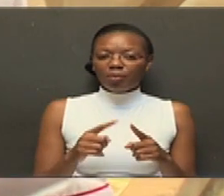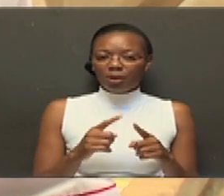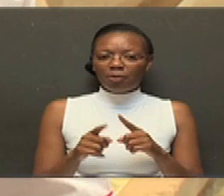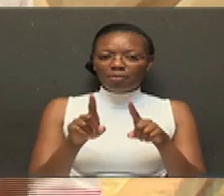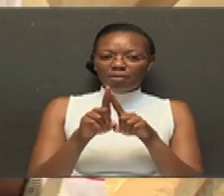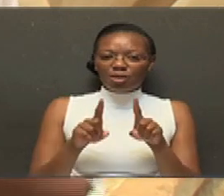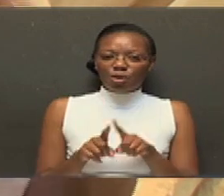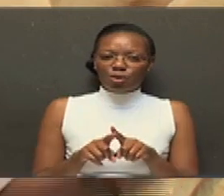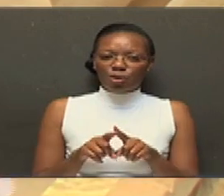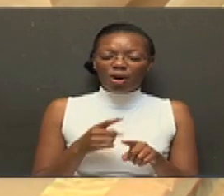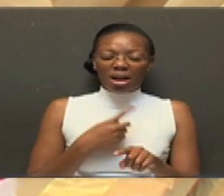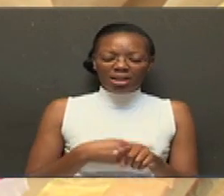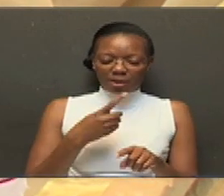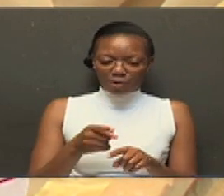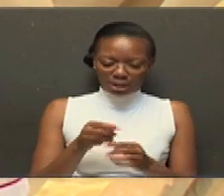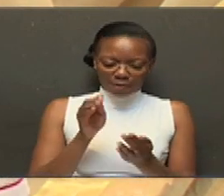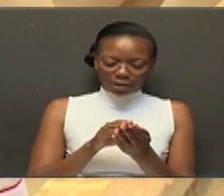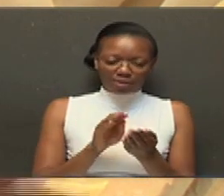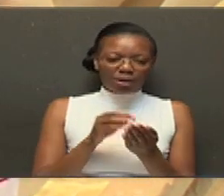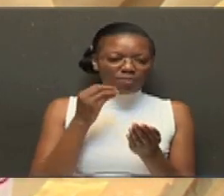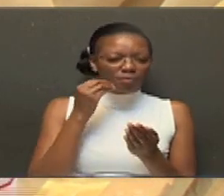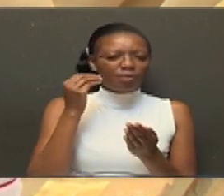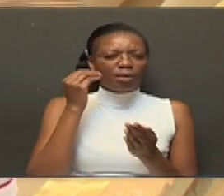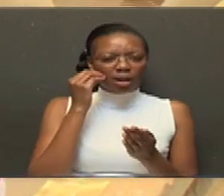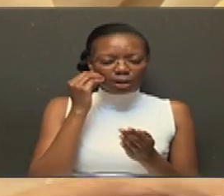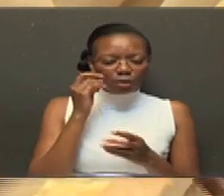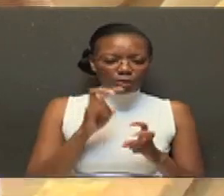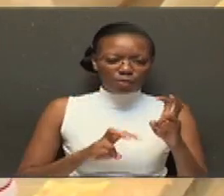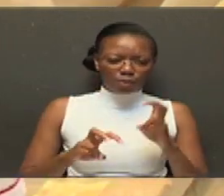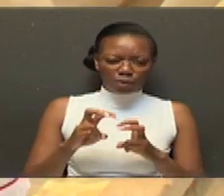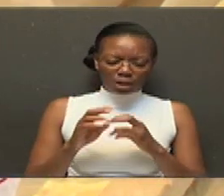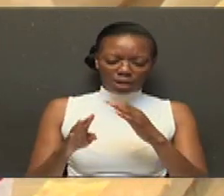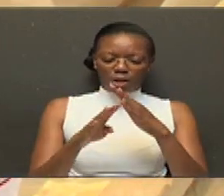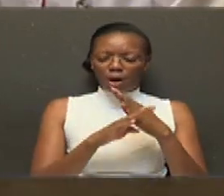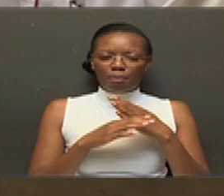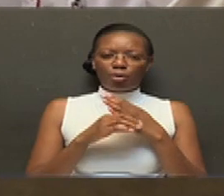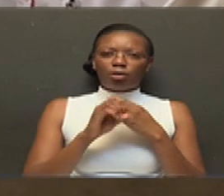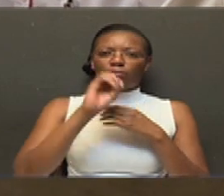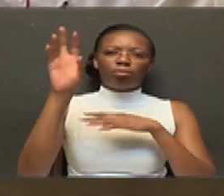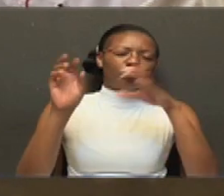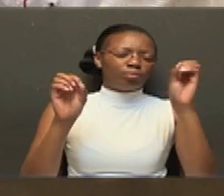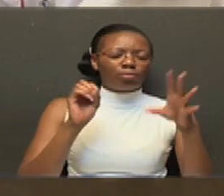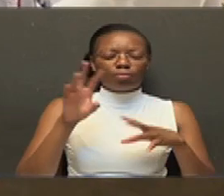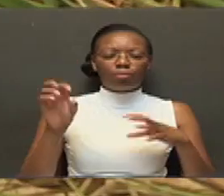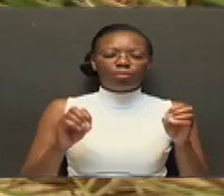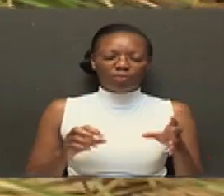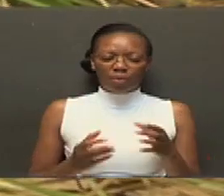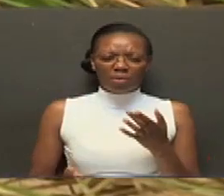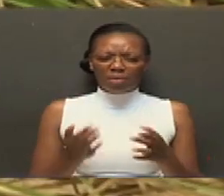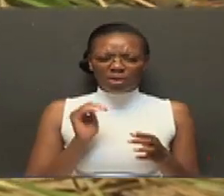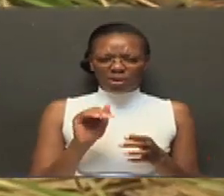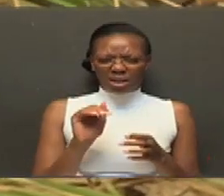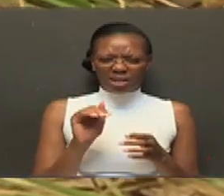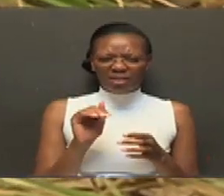pia na wewe wakati una farm hivi lazima uweke measures wasitoroke. Iwapo unajiuliza hawa